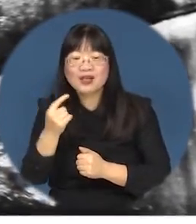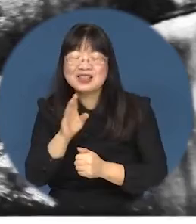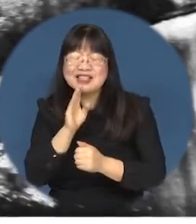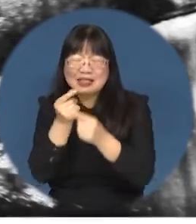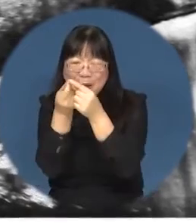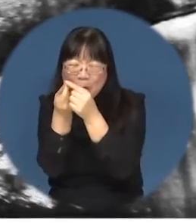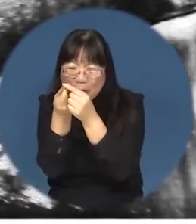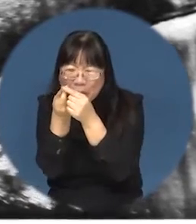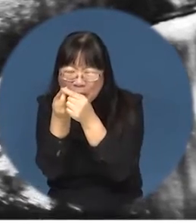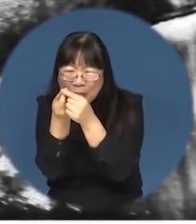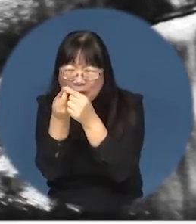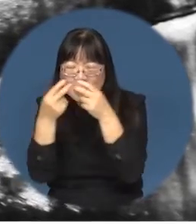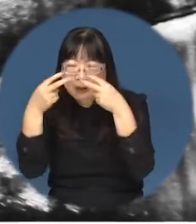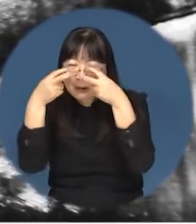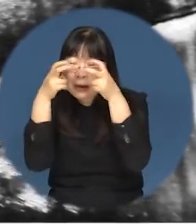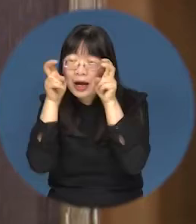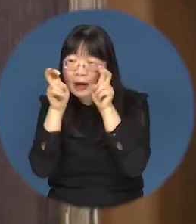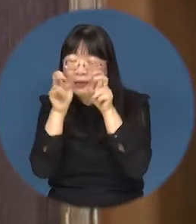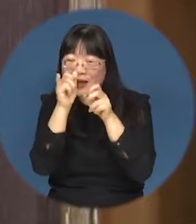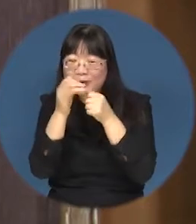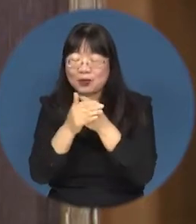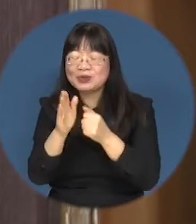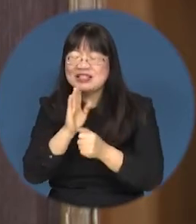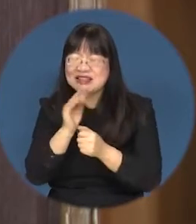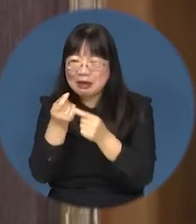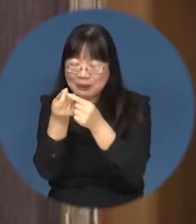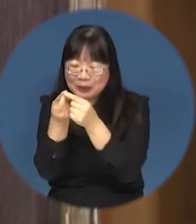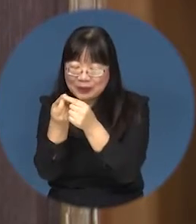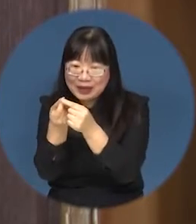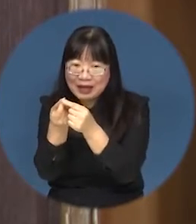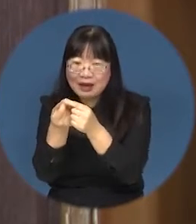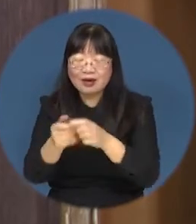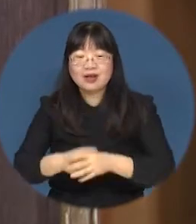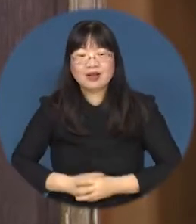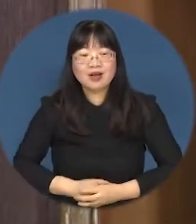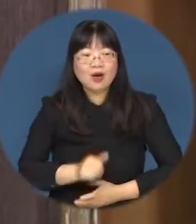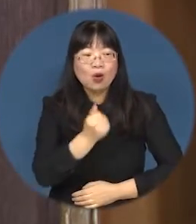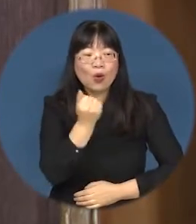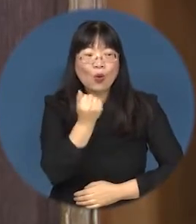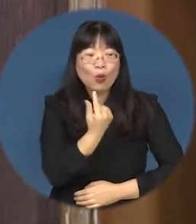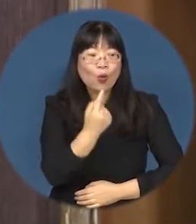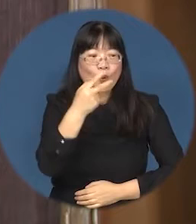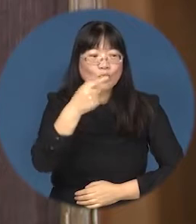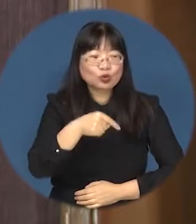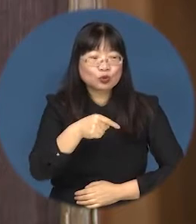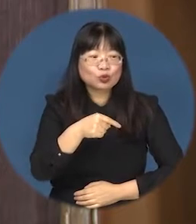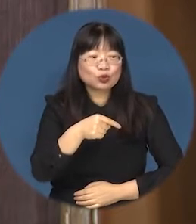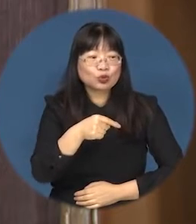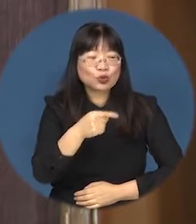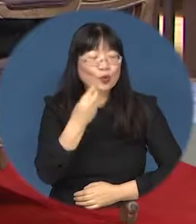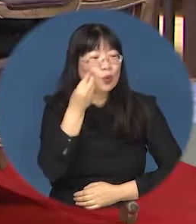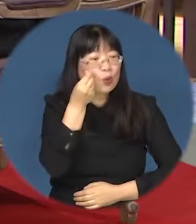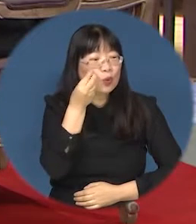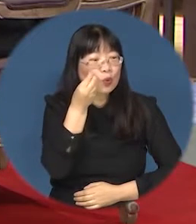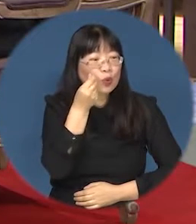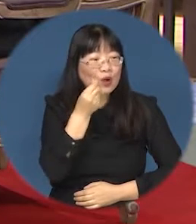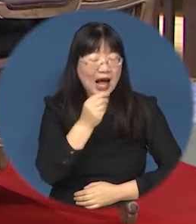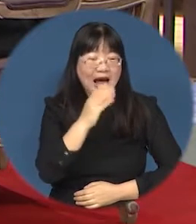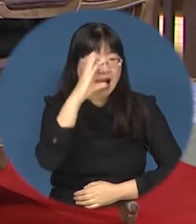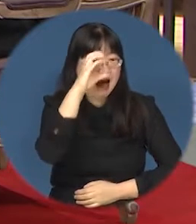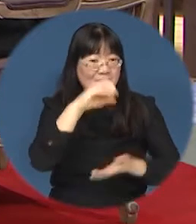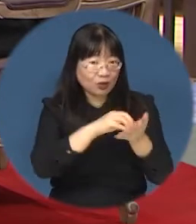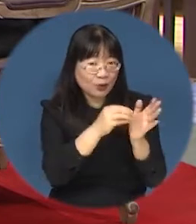정도 되나? 왜 쌍꺼풀이 져 있고. 굉장히 작습니다, 눈동자가. 호두알? 예, 그 정도밖에 안 됩니다. 그럼 사람